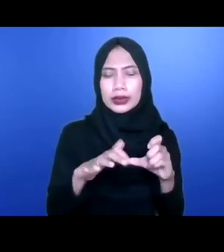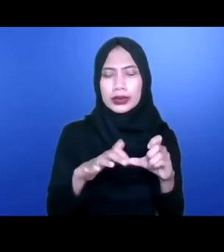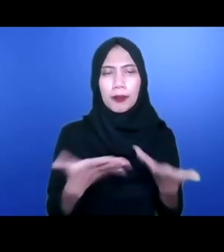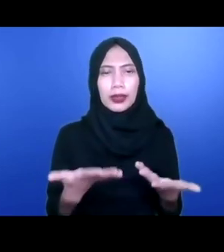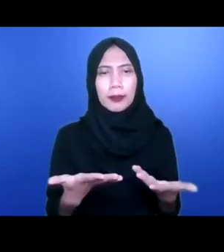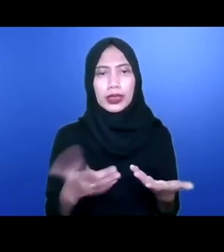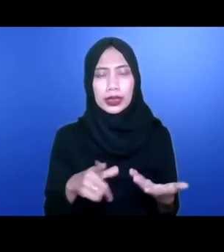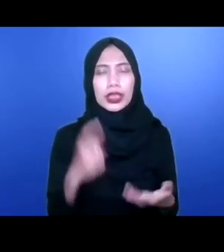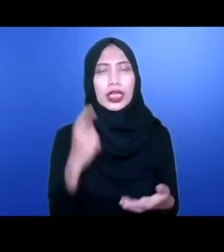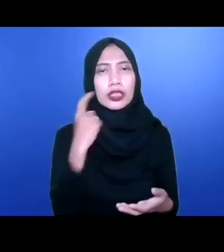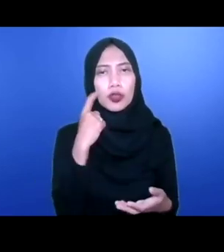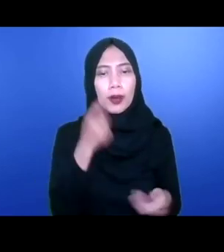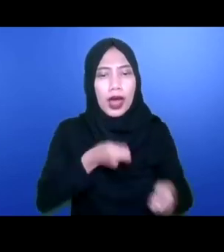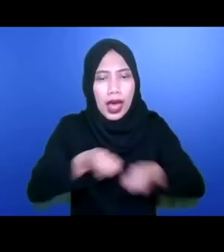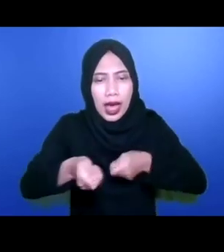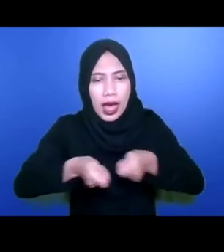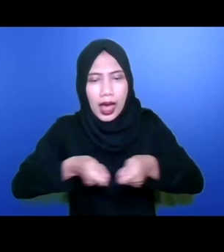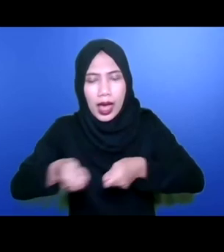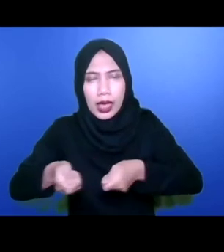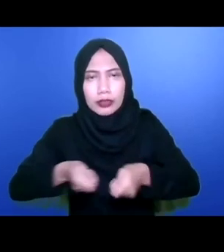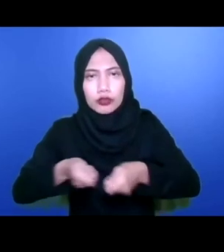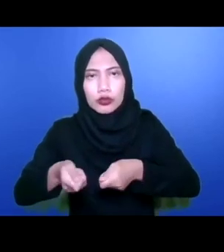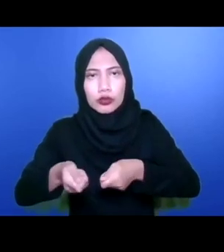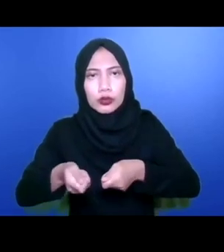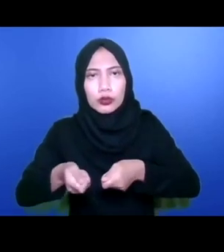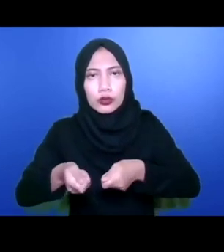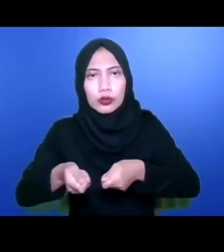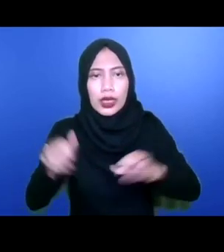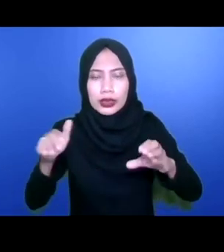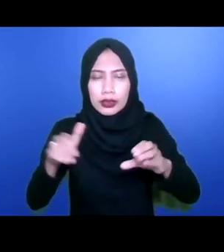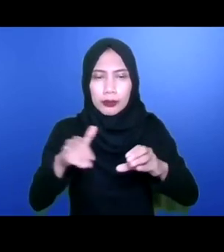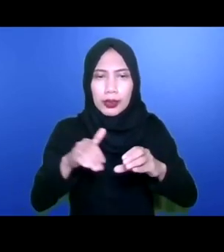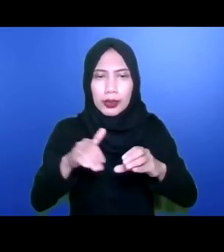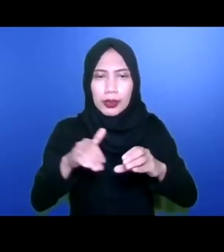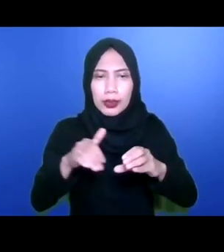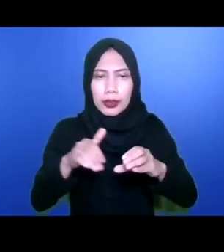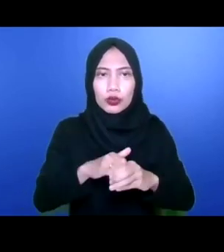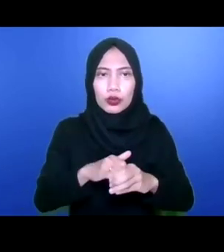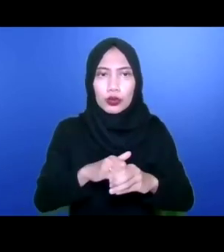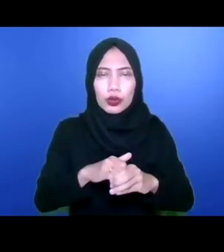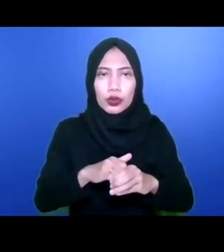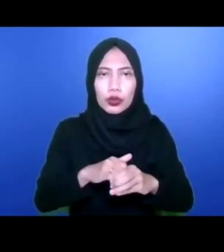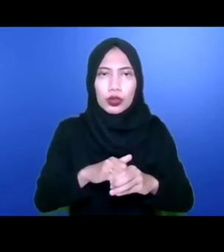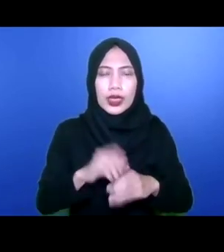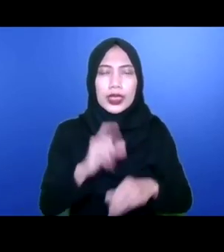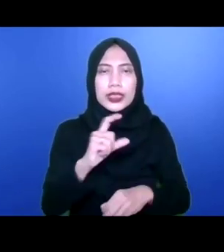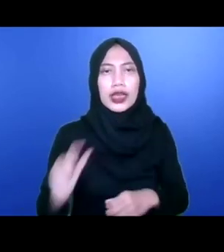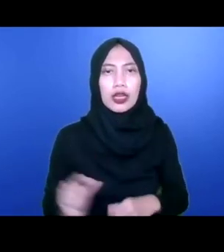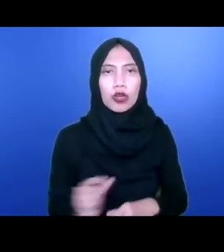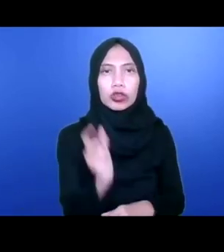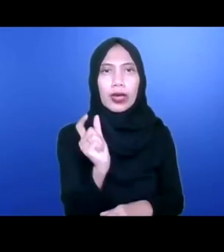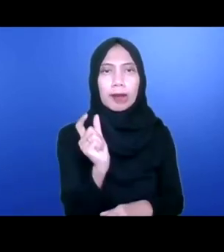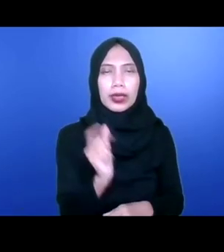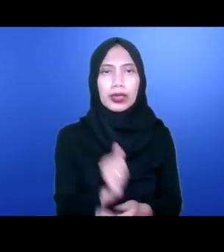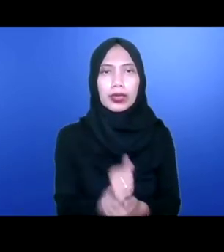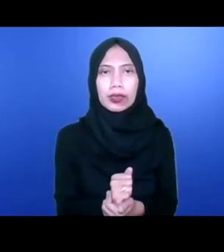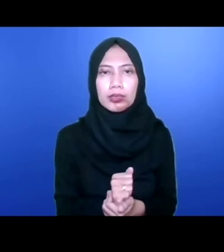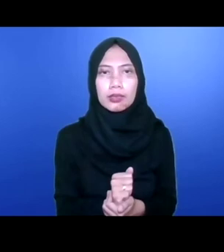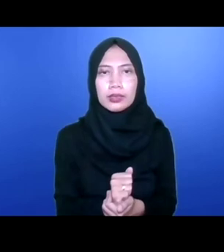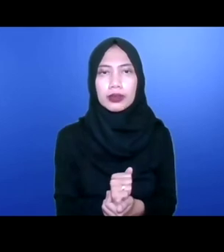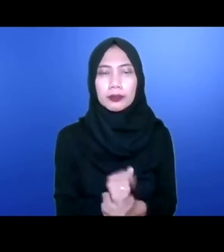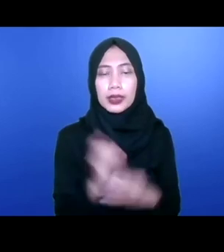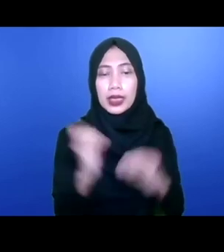coba atur speknya, termasuk bikinin pilotnya. Ini berapa insentif yang kita coba bantu agar digital ekonominya